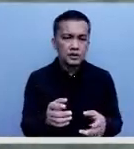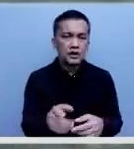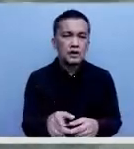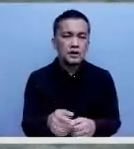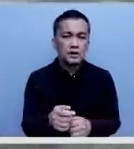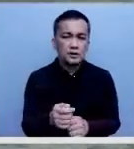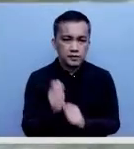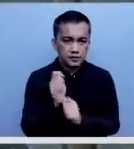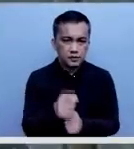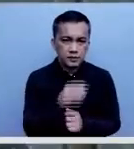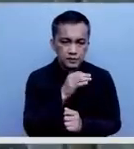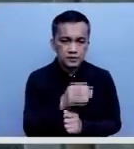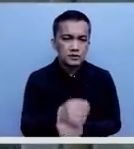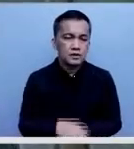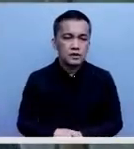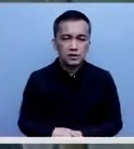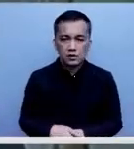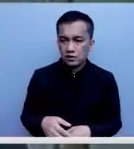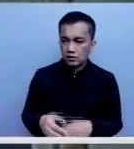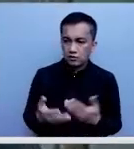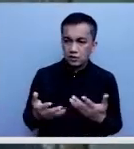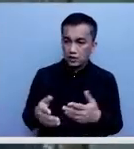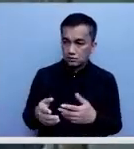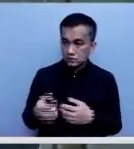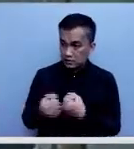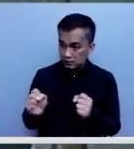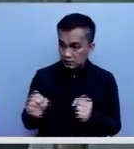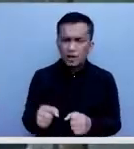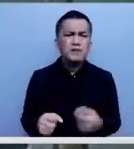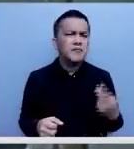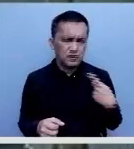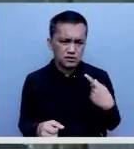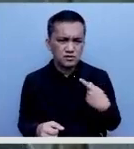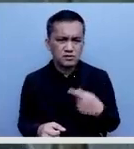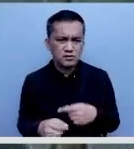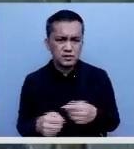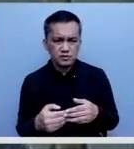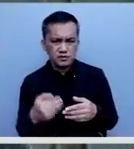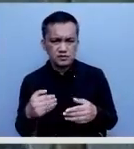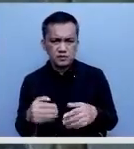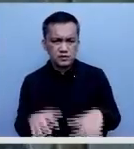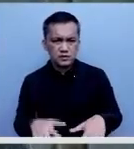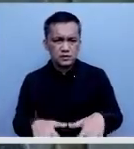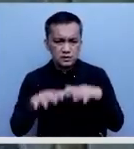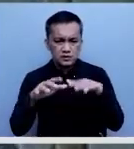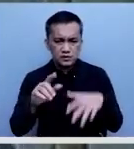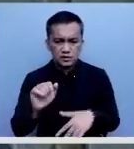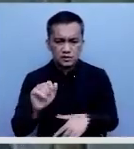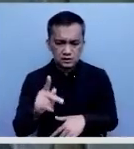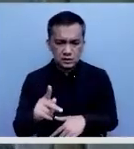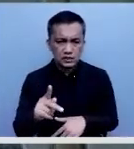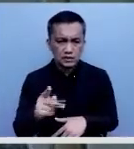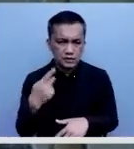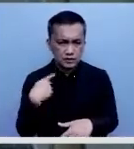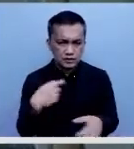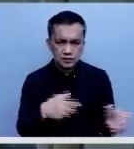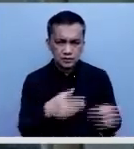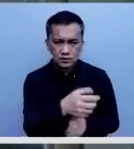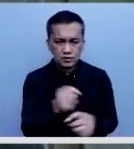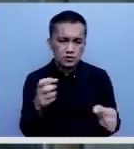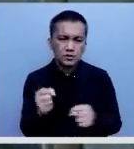na save? Meron naman kasi before na lumubog yung mga tangke, meron kaming nakuha kaya lang